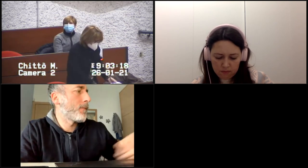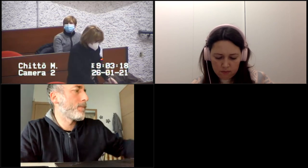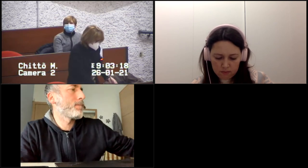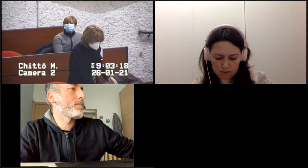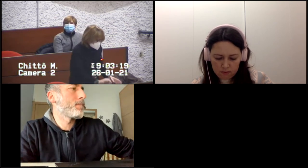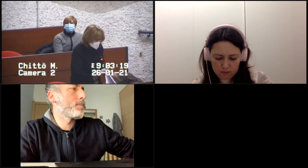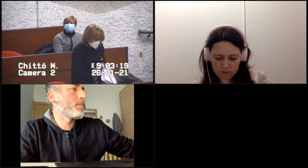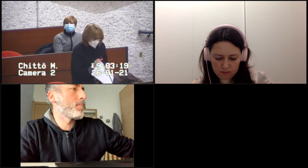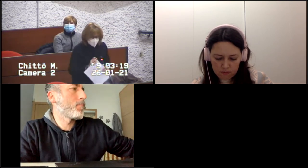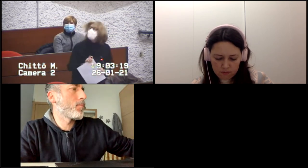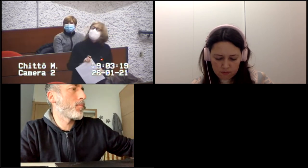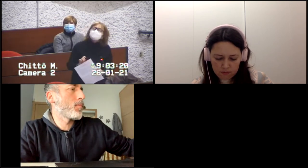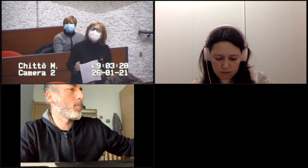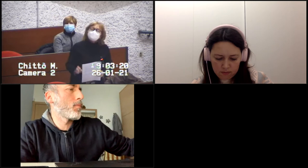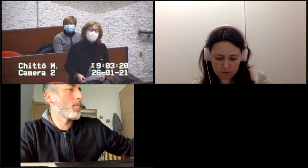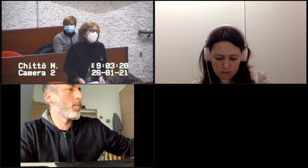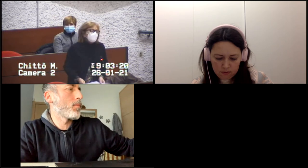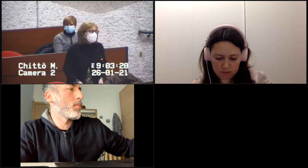fatta da una città